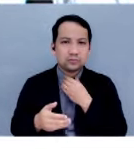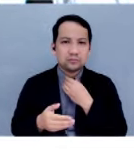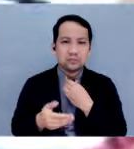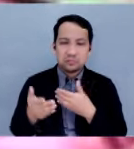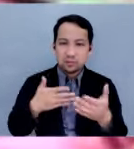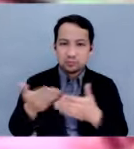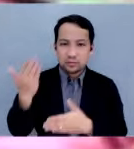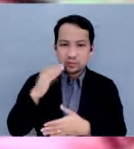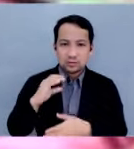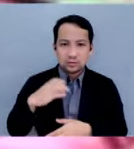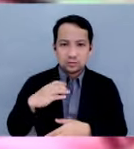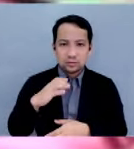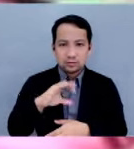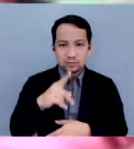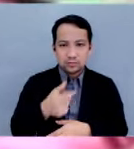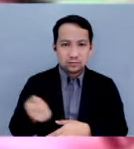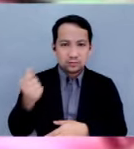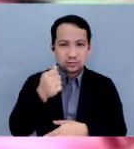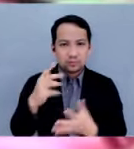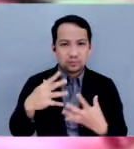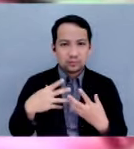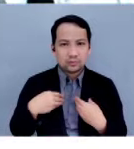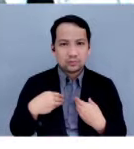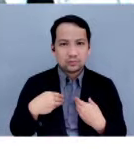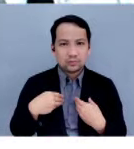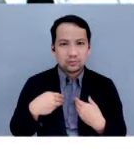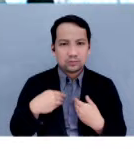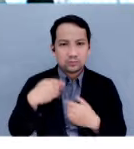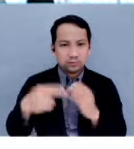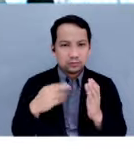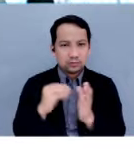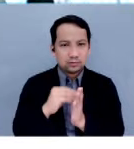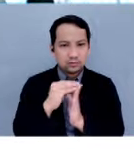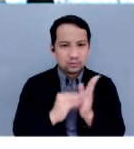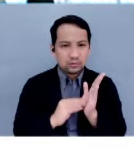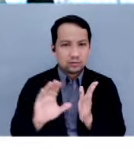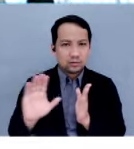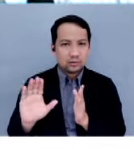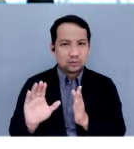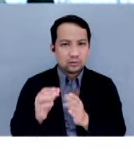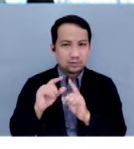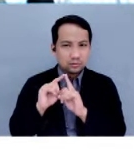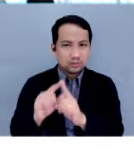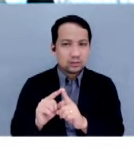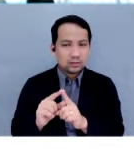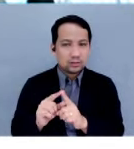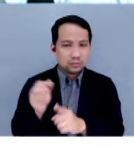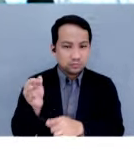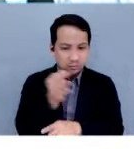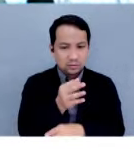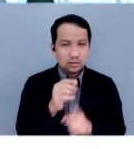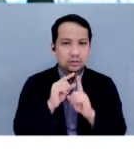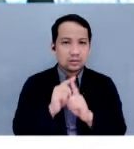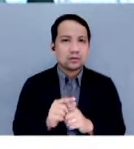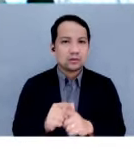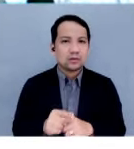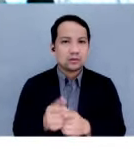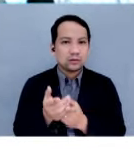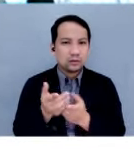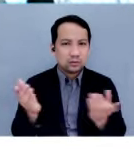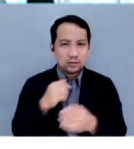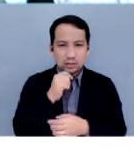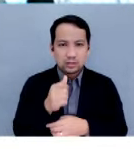PNP, hindi ko lang matanggap-tanggap for the record na kayo ay pinagmumura dito. Ha? Ayaw na ayaw kong